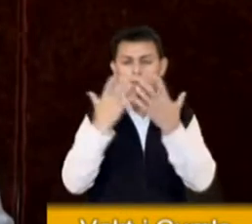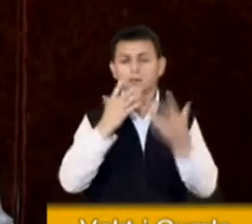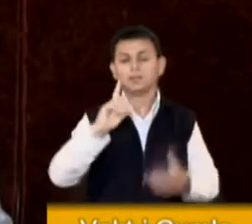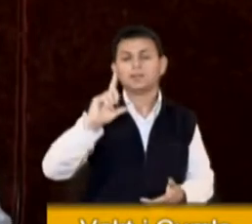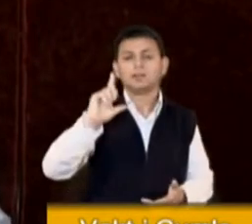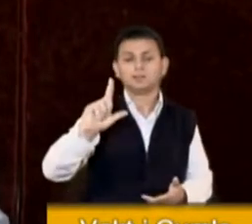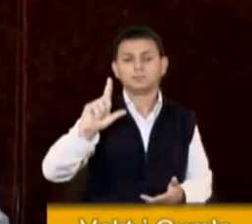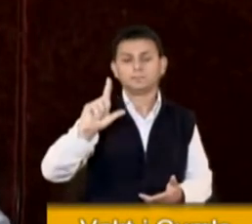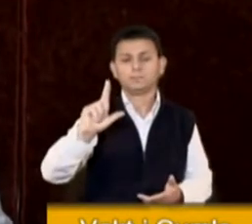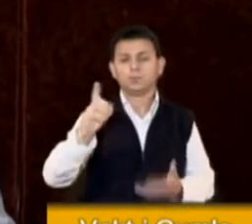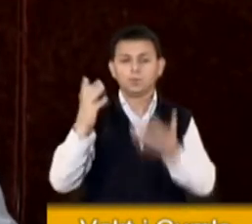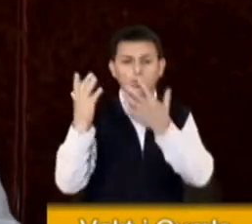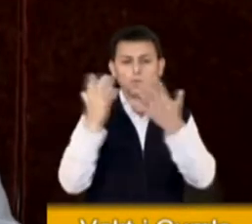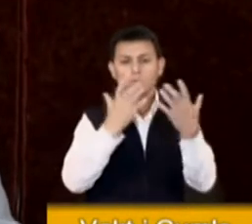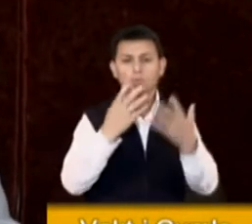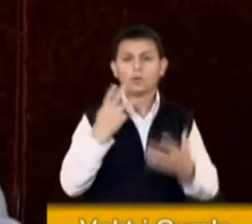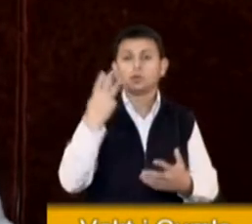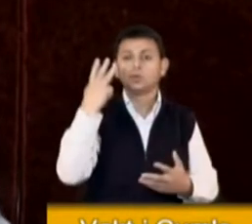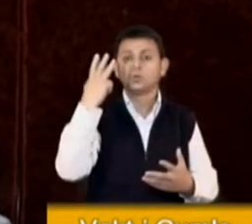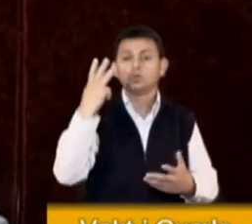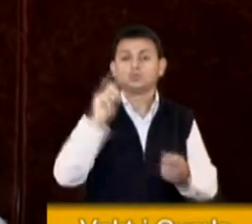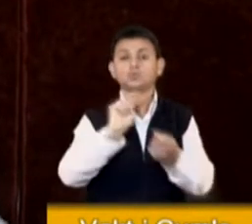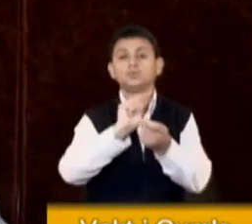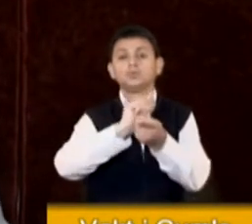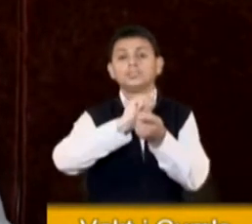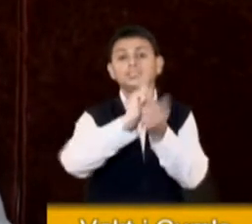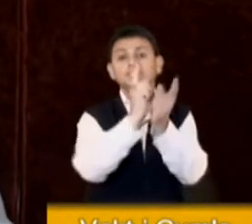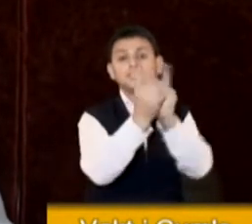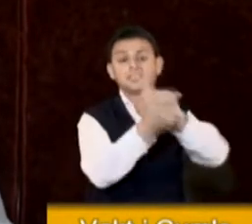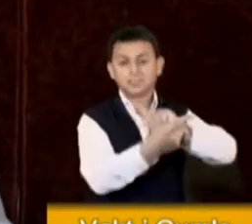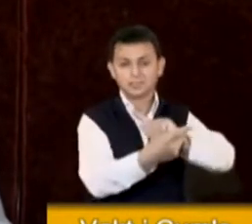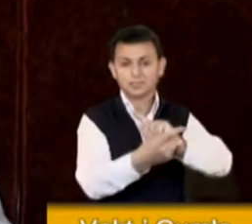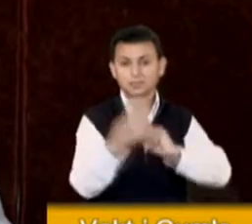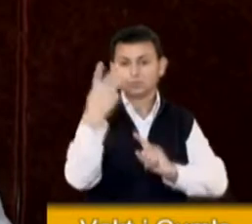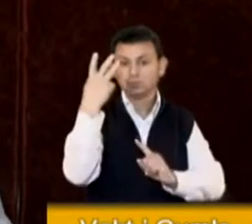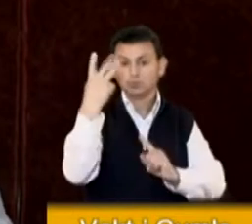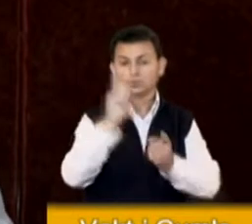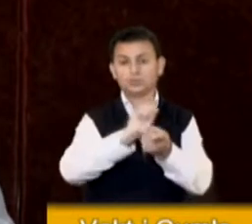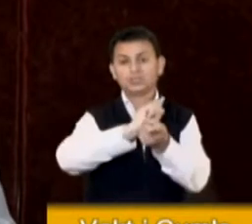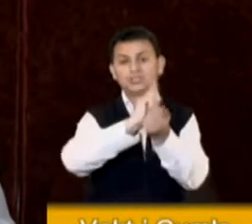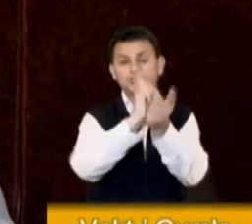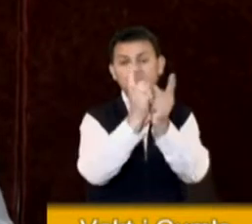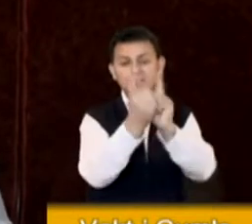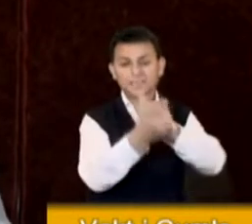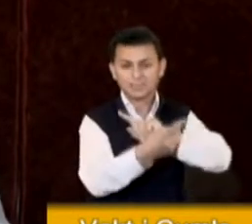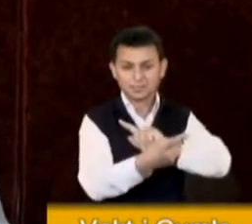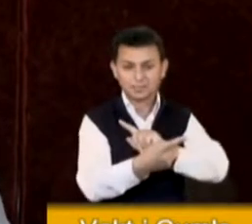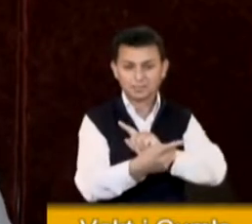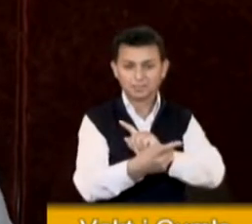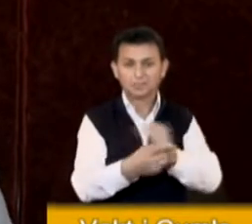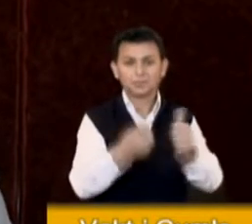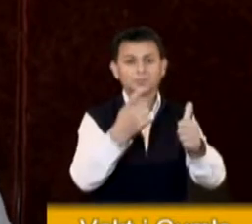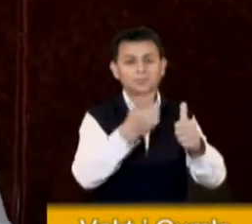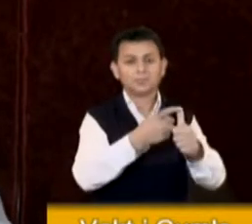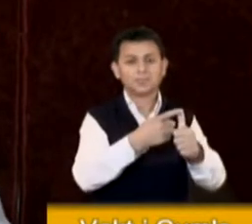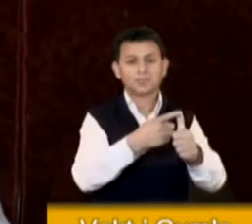gibi üç çeşittir. Bir, Allah'ın kelamı ve isimleri ile okumak